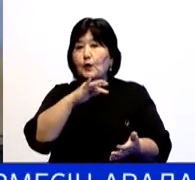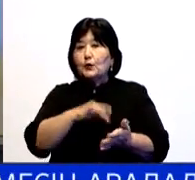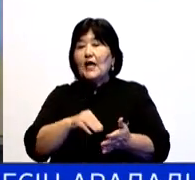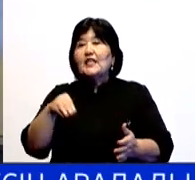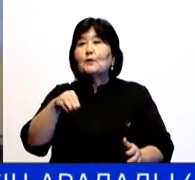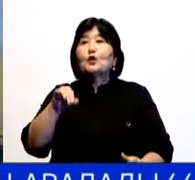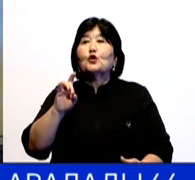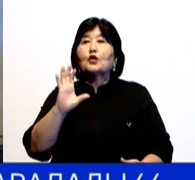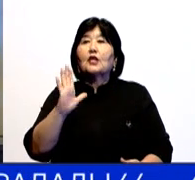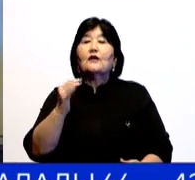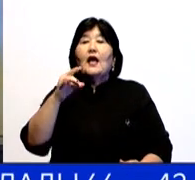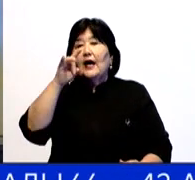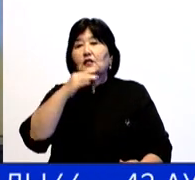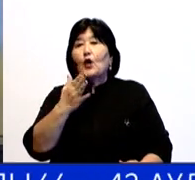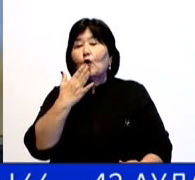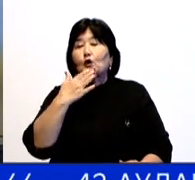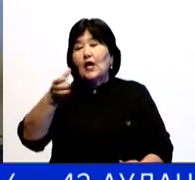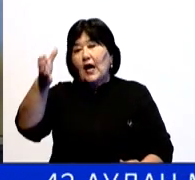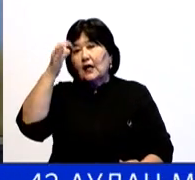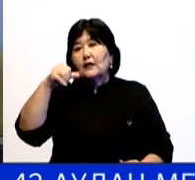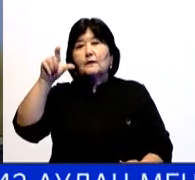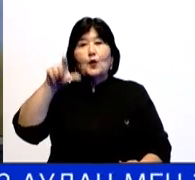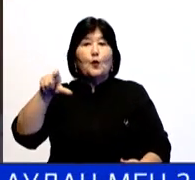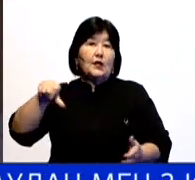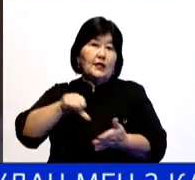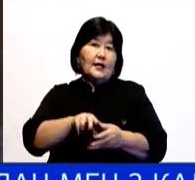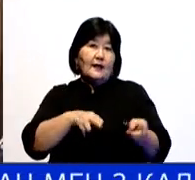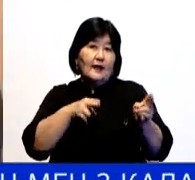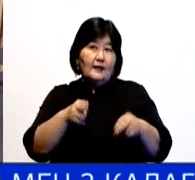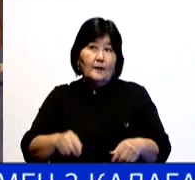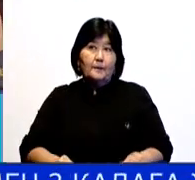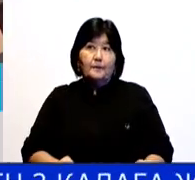Темірбек Жүргенов атындағы Қазақ ұлттық өнер академиясының өкілдері келді.